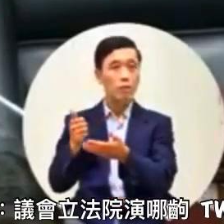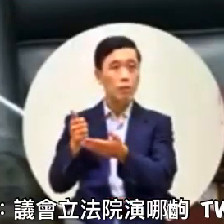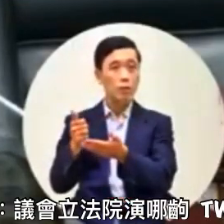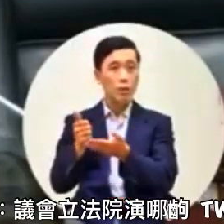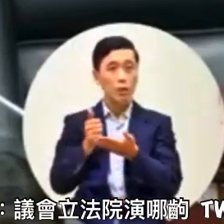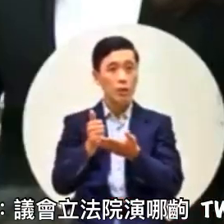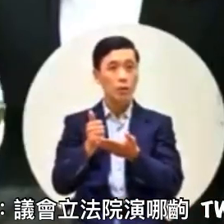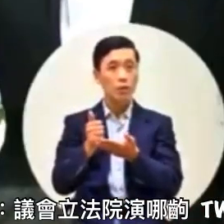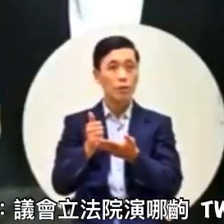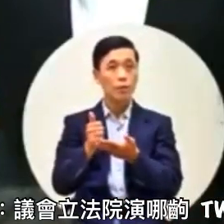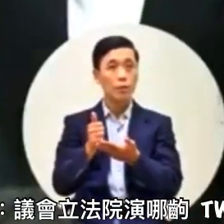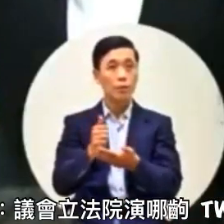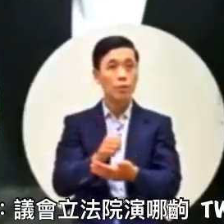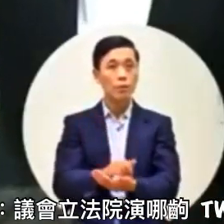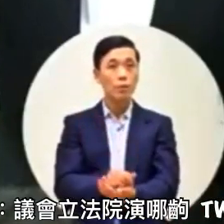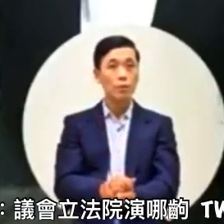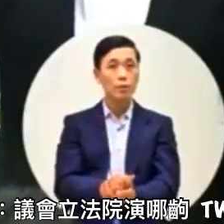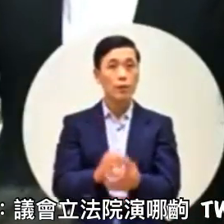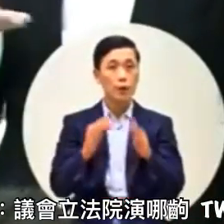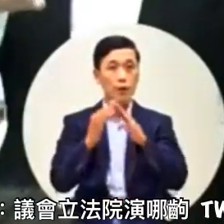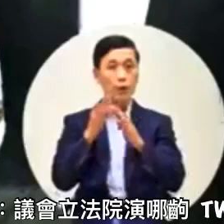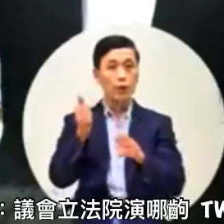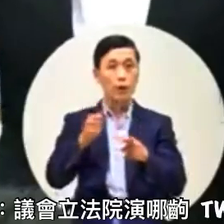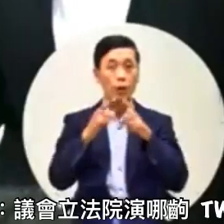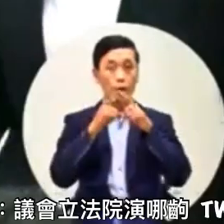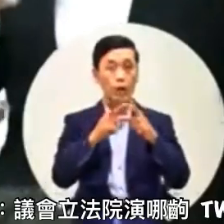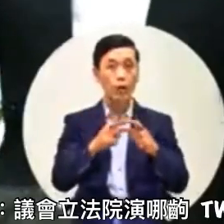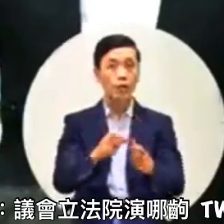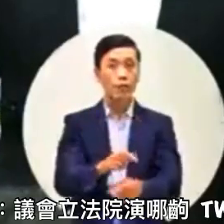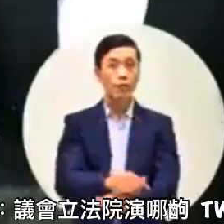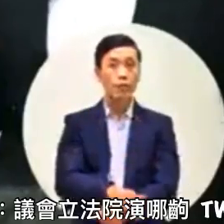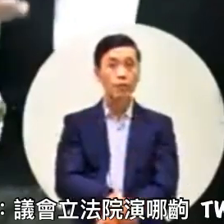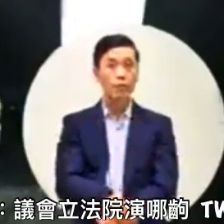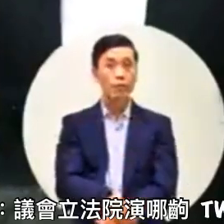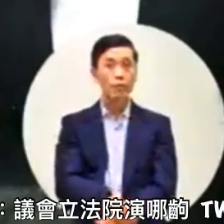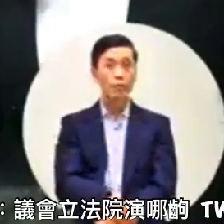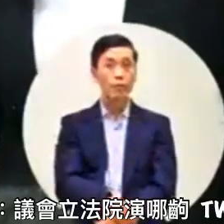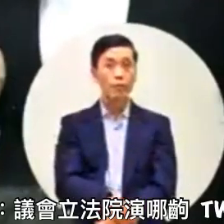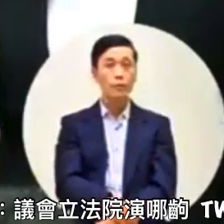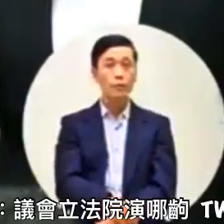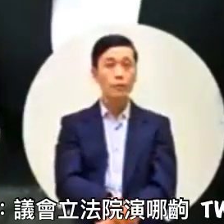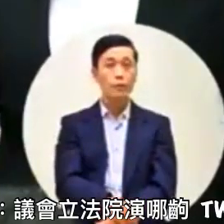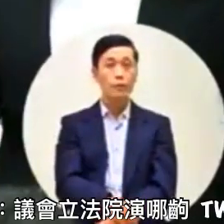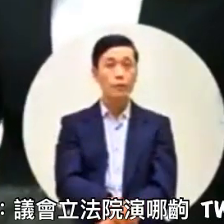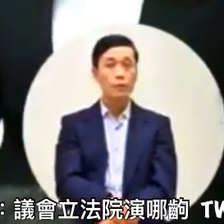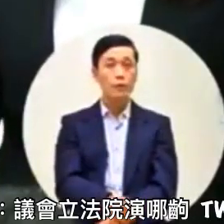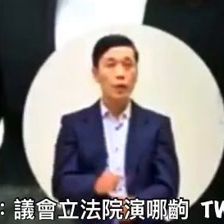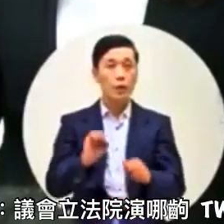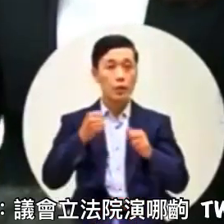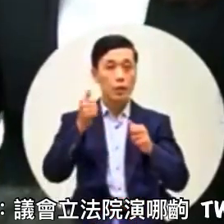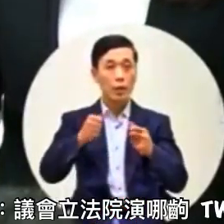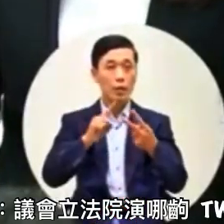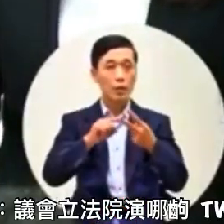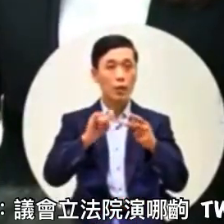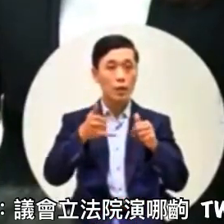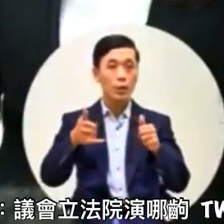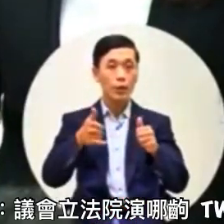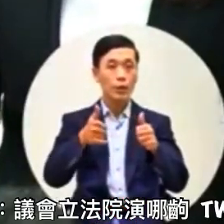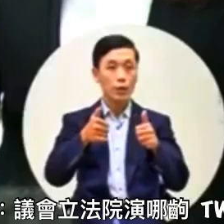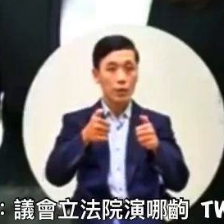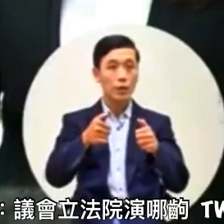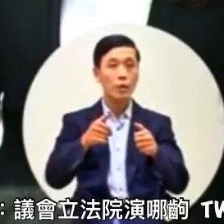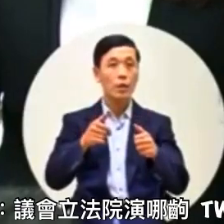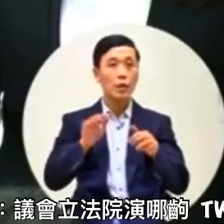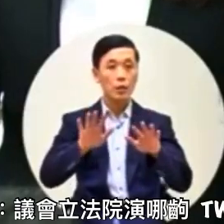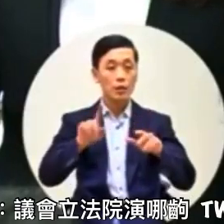林局长，市长你要答复吗？林局长， 还是要答复。谢谢长，谢谢李远。今年度已